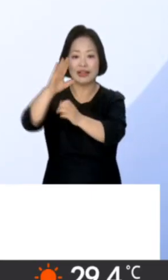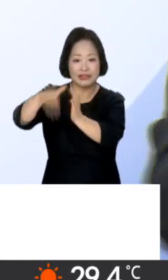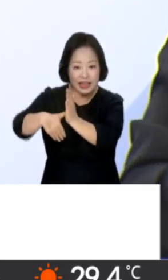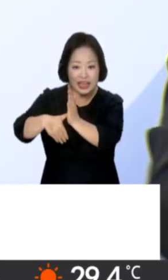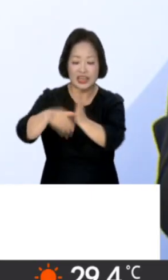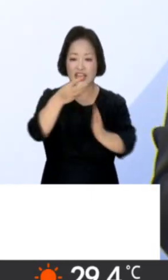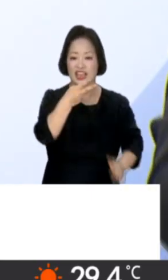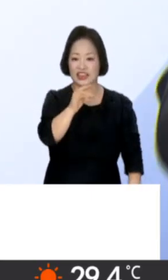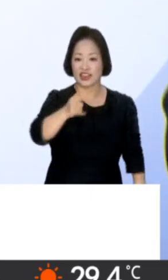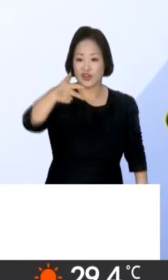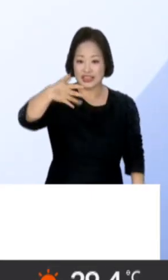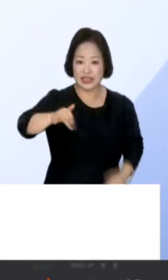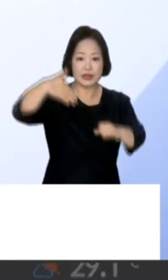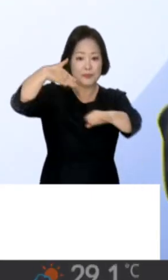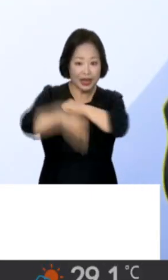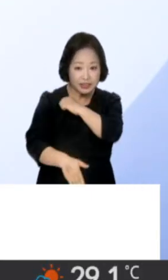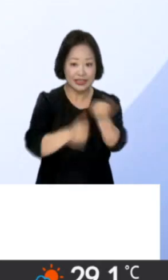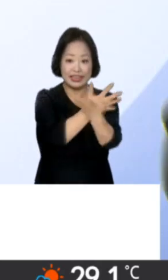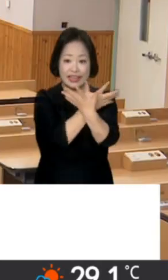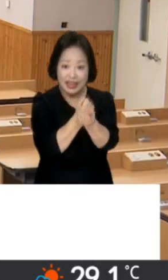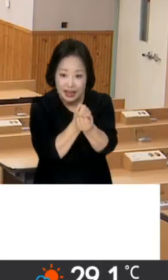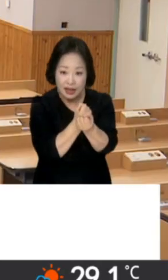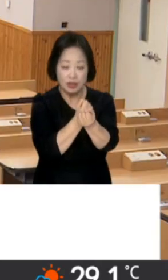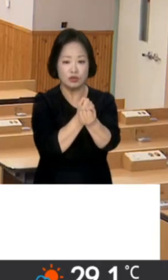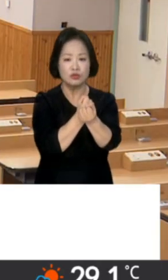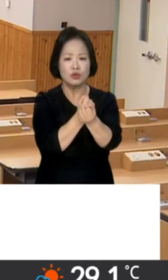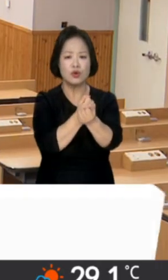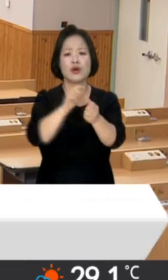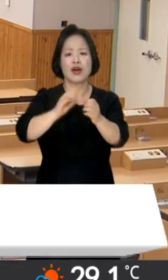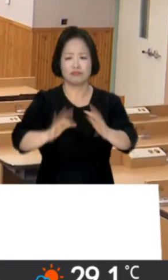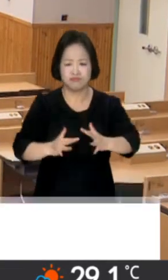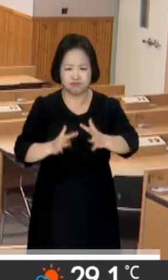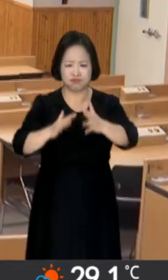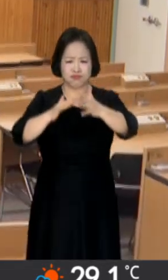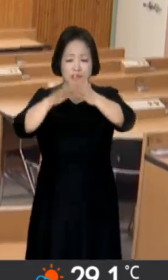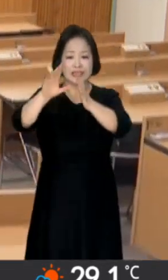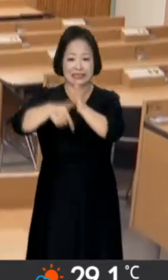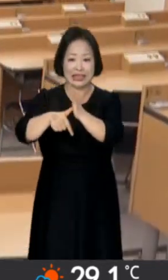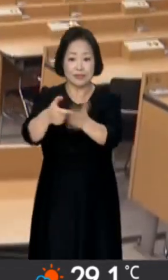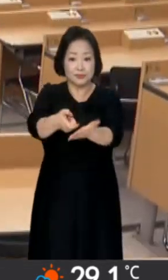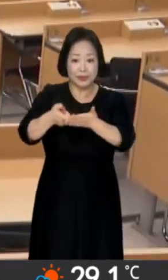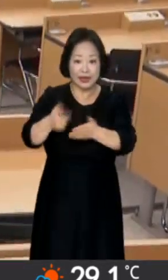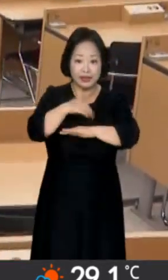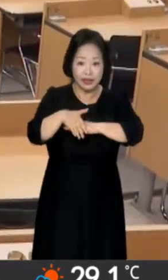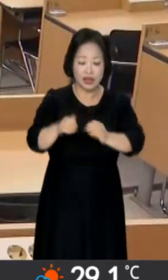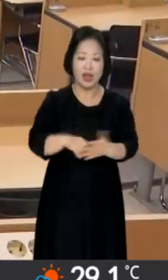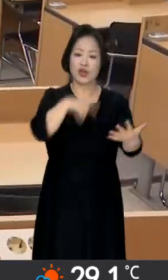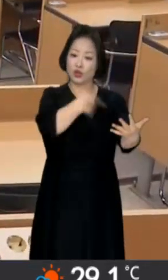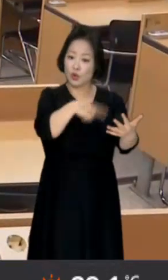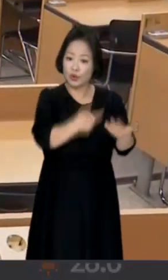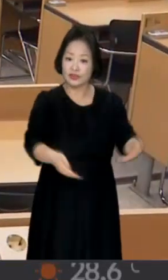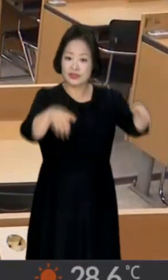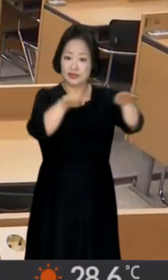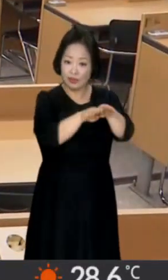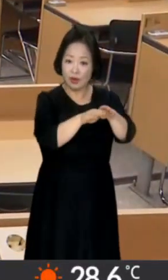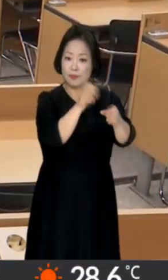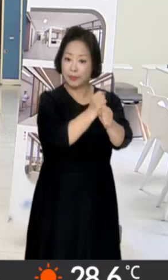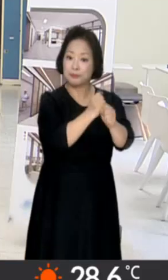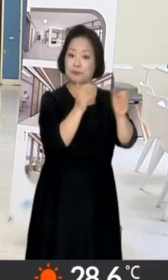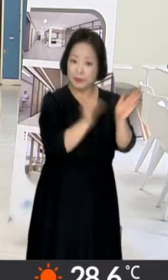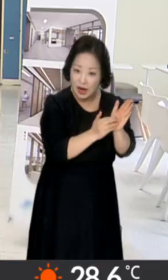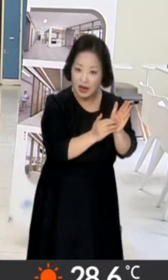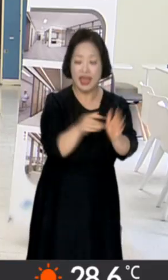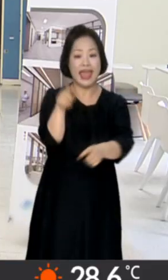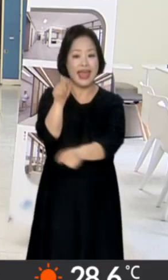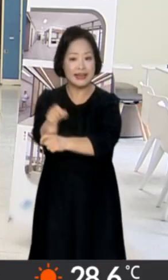통해 공사 기간을 단축할 예정입니다. 강의실이나 실험실 등 교육 시설을 먼저 확보하고